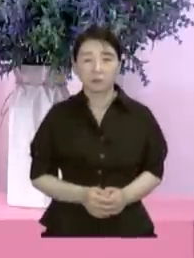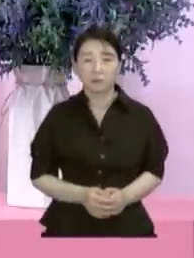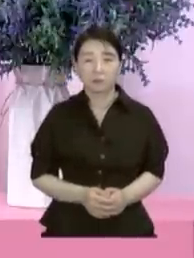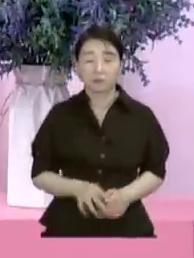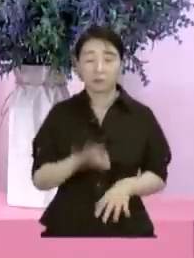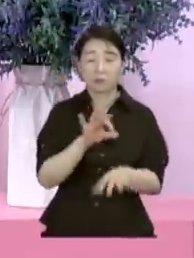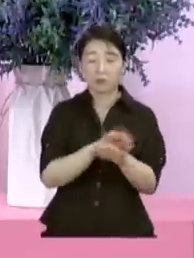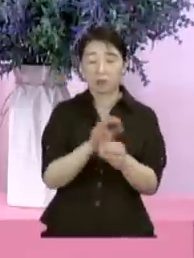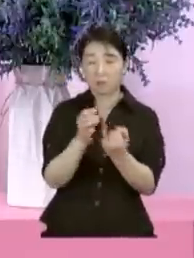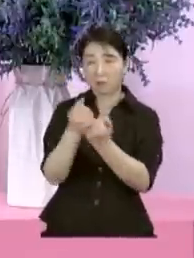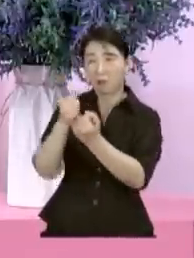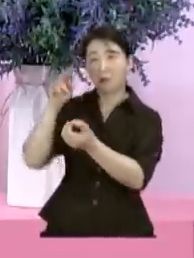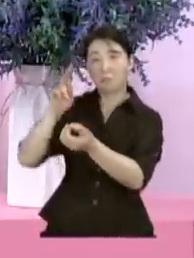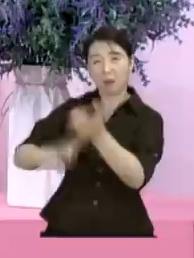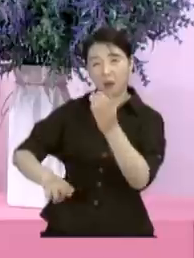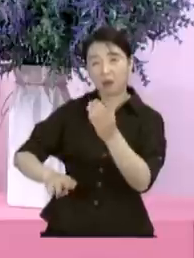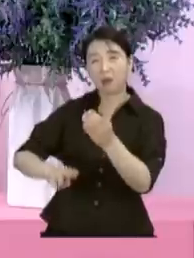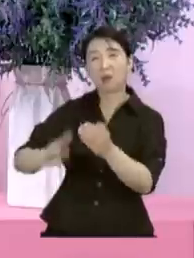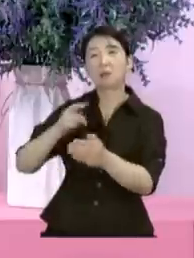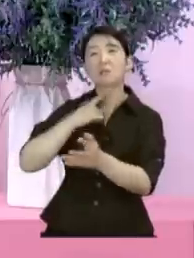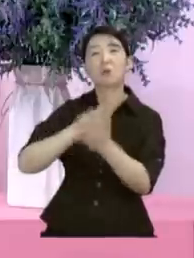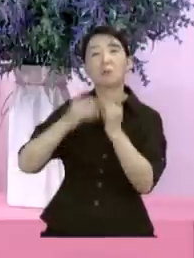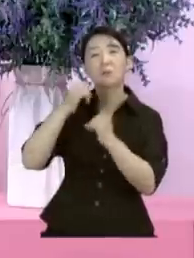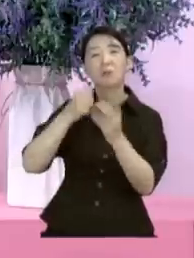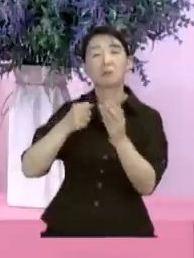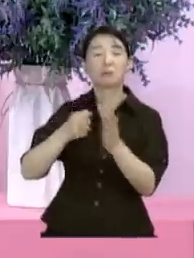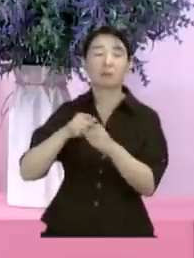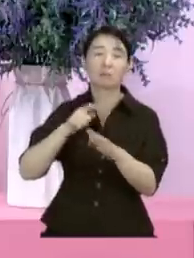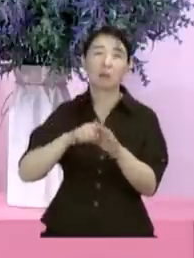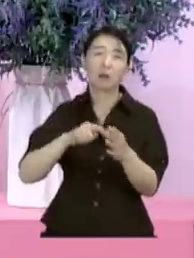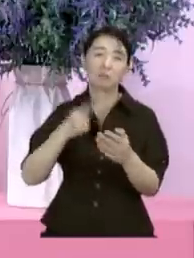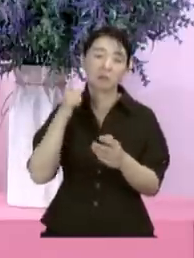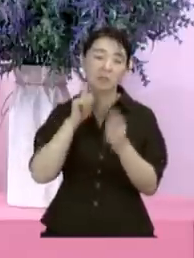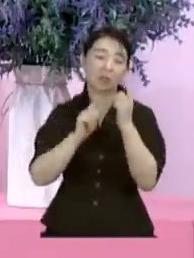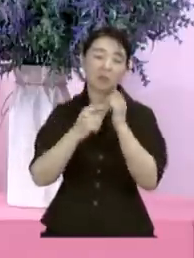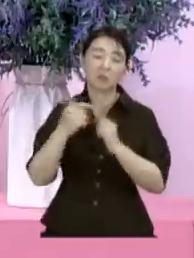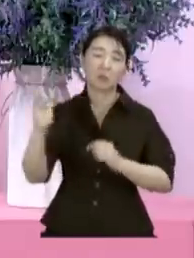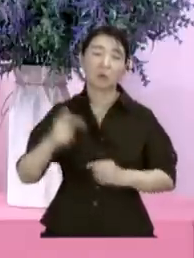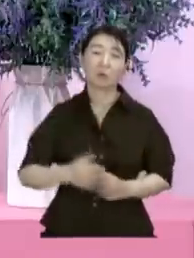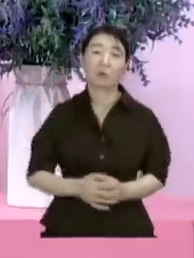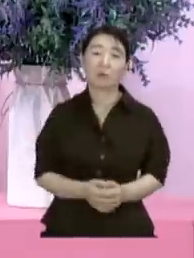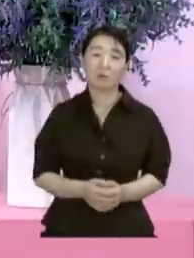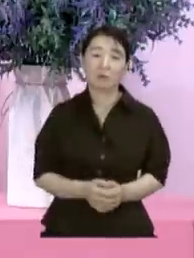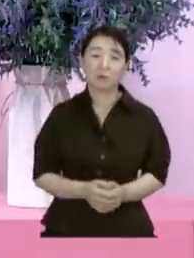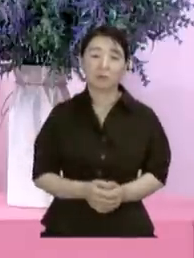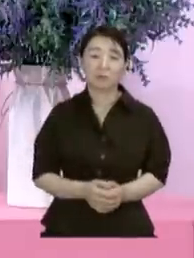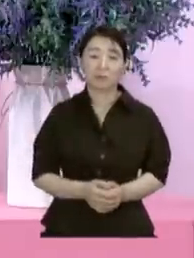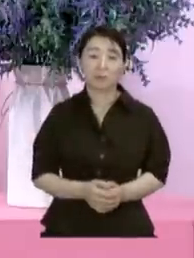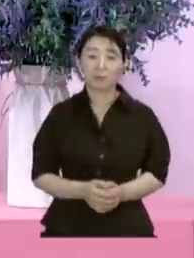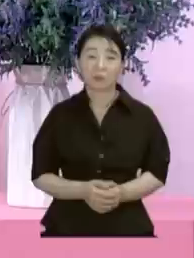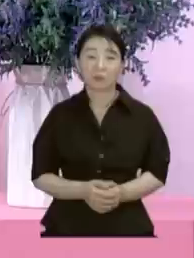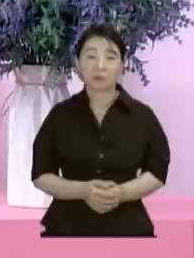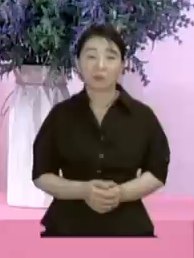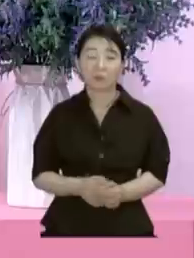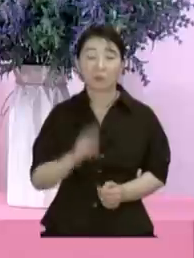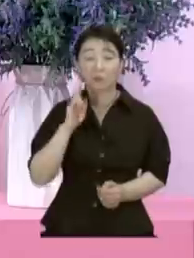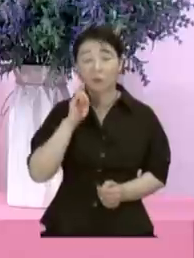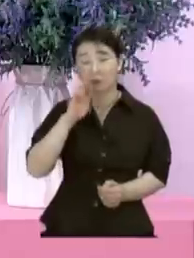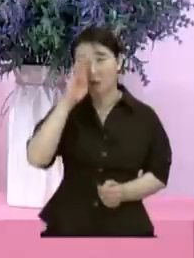무너져 있어요. 그리고 또 이렇게 그 여러 가지 만성 중증 질환에 노출되어